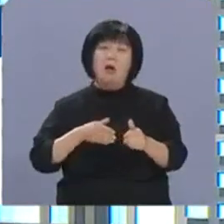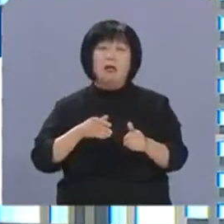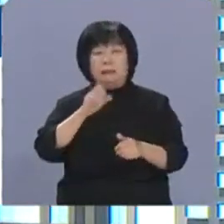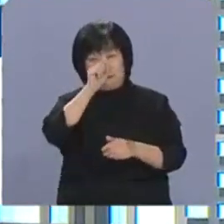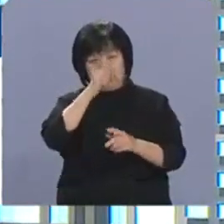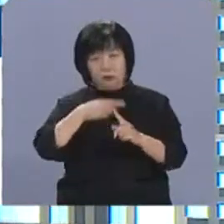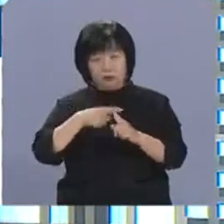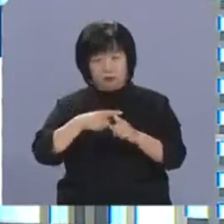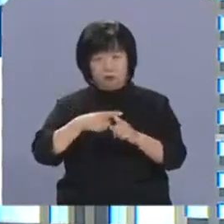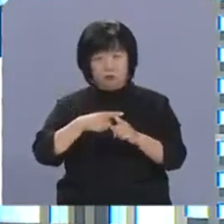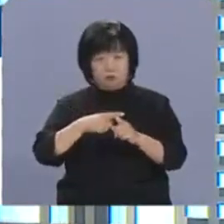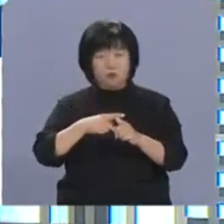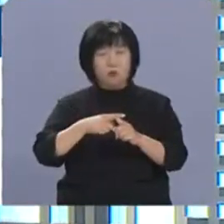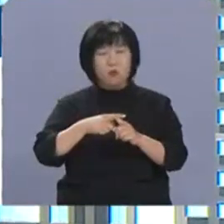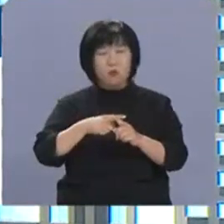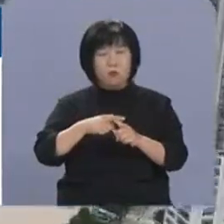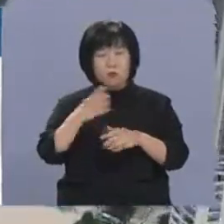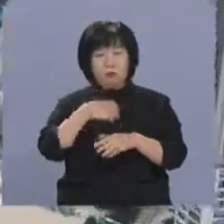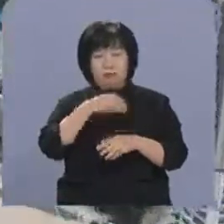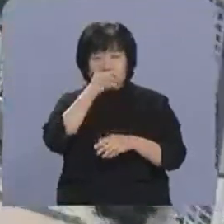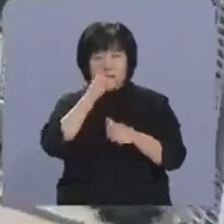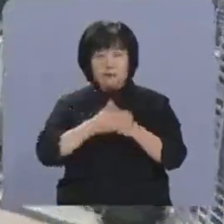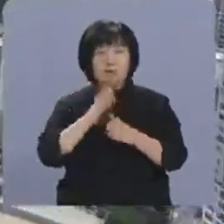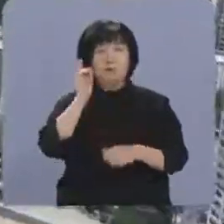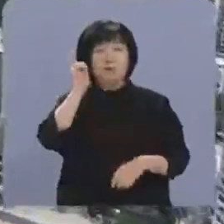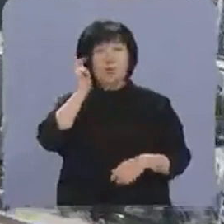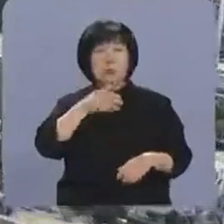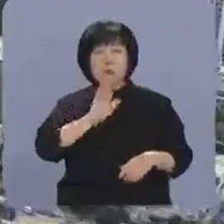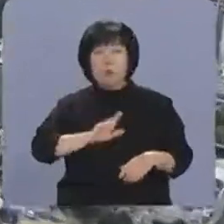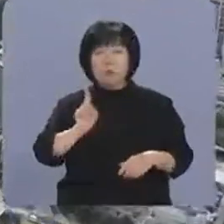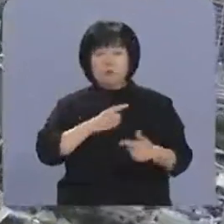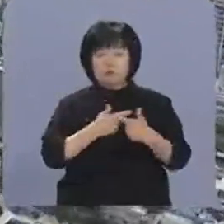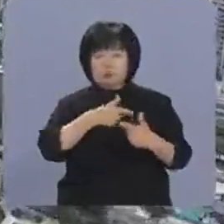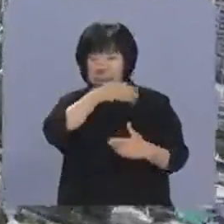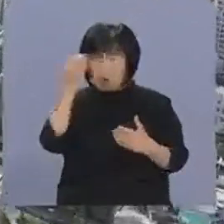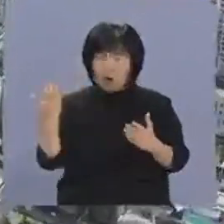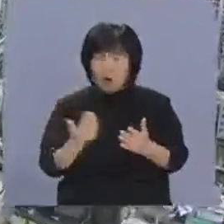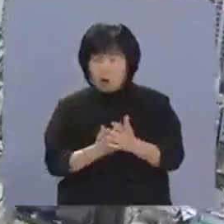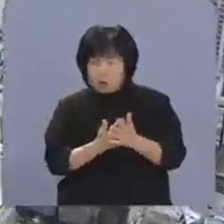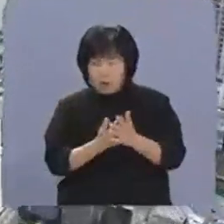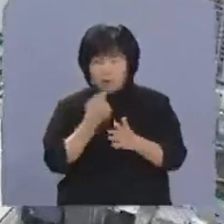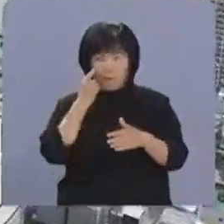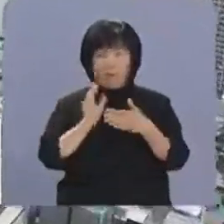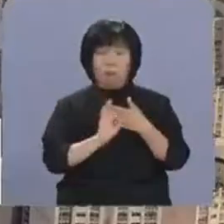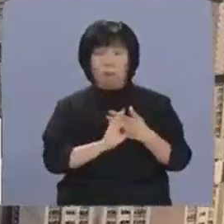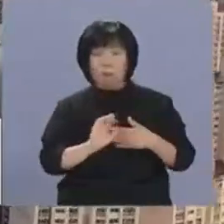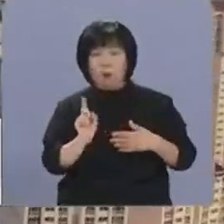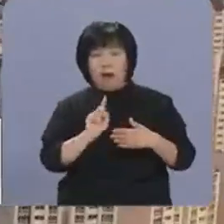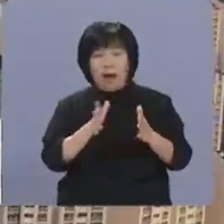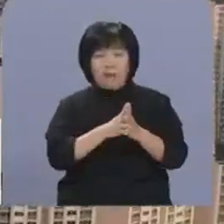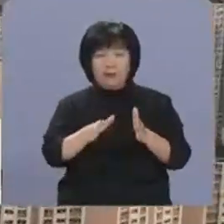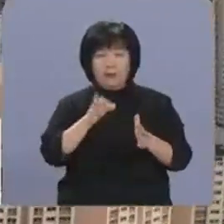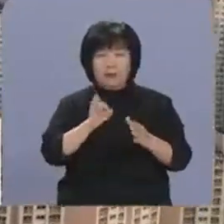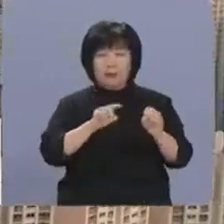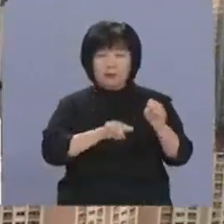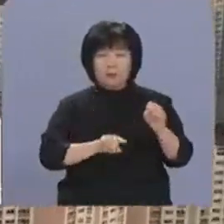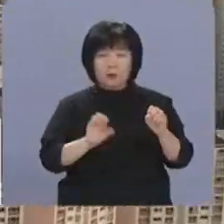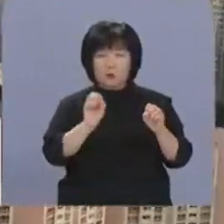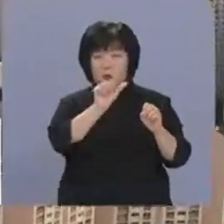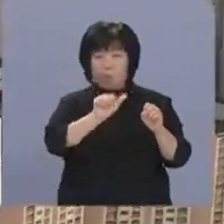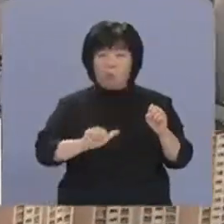작용하고 있기 때문이라 할 수 있습니다 하지만 부산 전체로 보면 아파트 가격은 0.05%